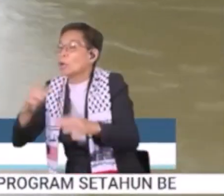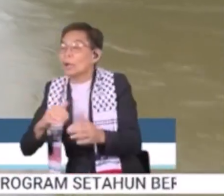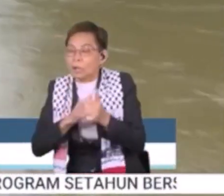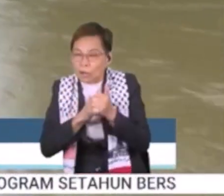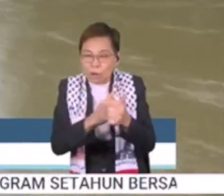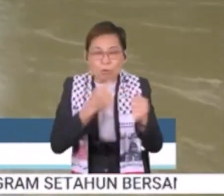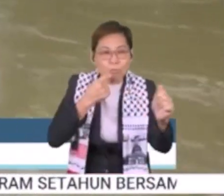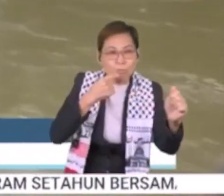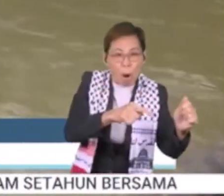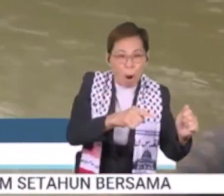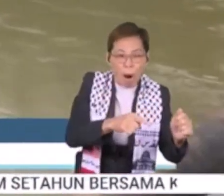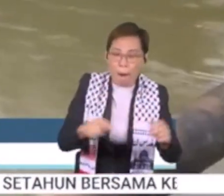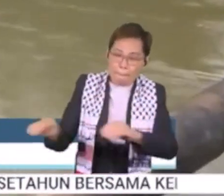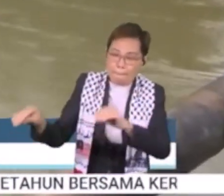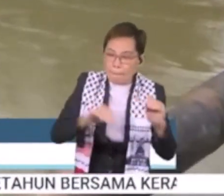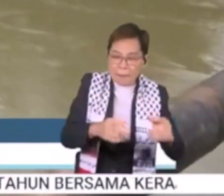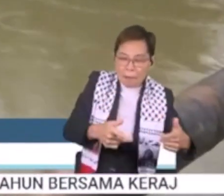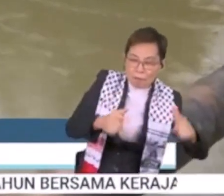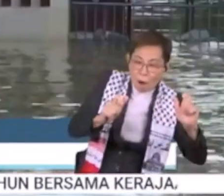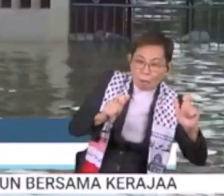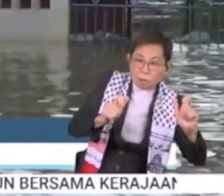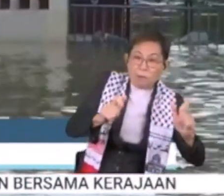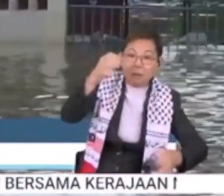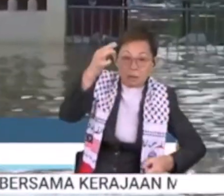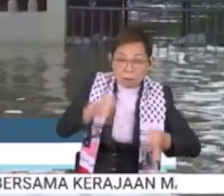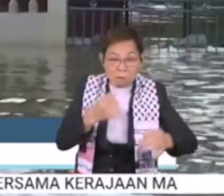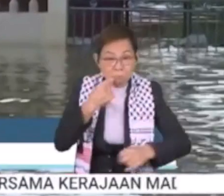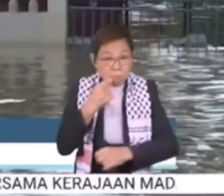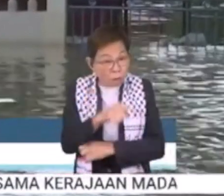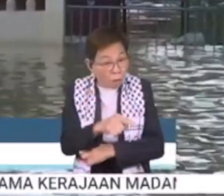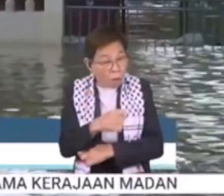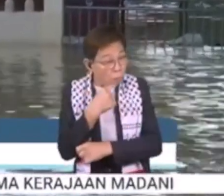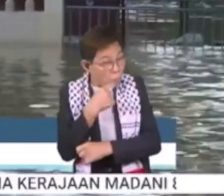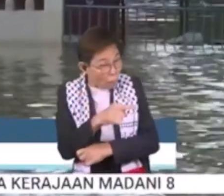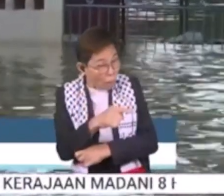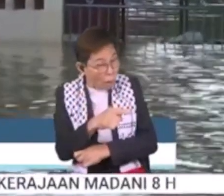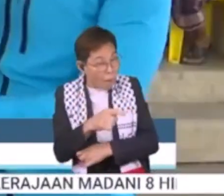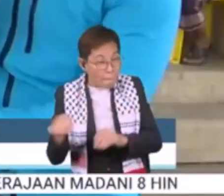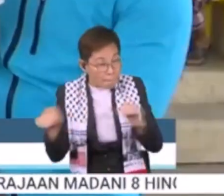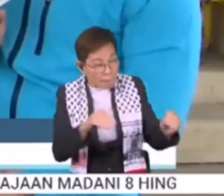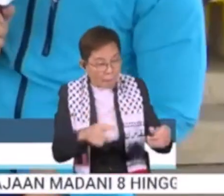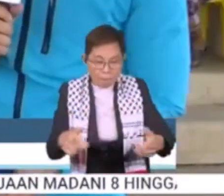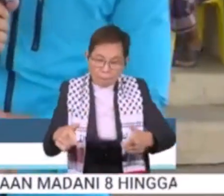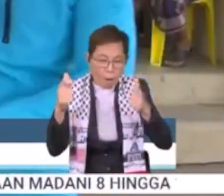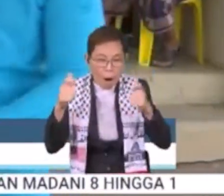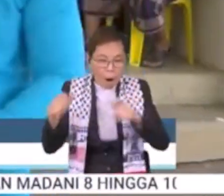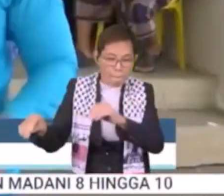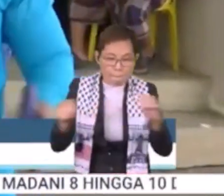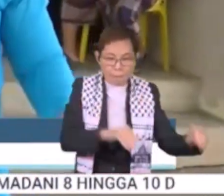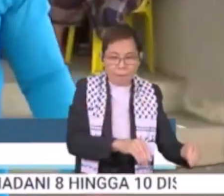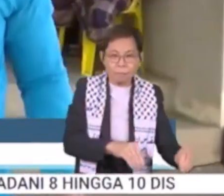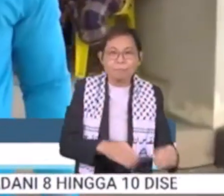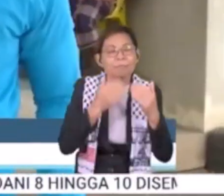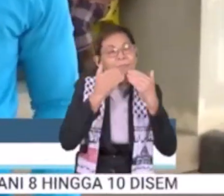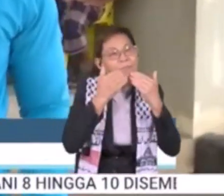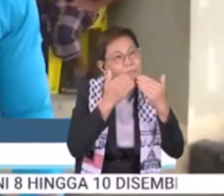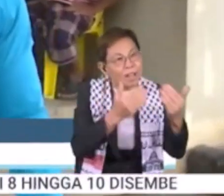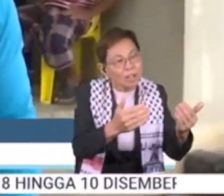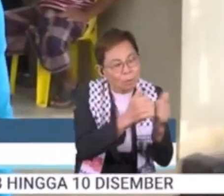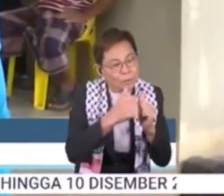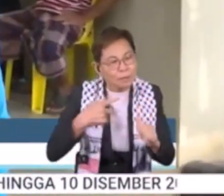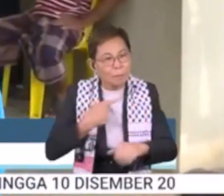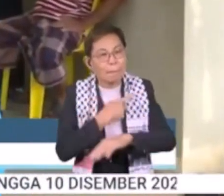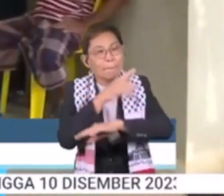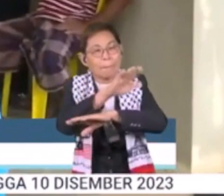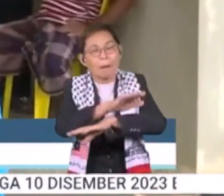berkuasa berpindah segera sekiranya diarahkan untuk berpindah kasanama kami untuk petang ini